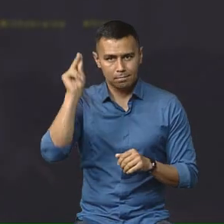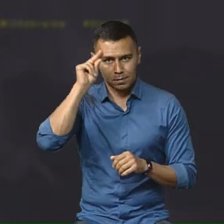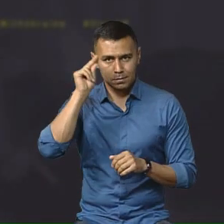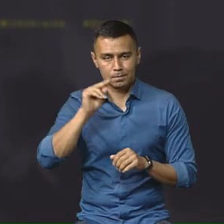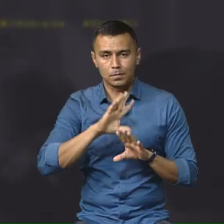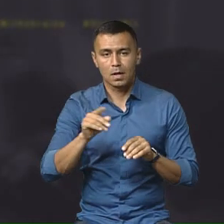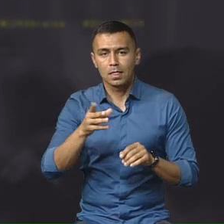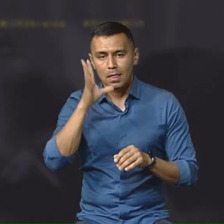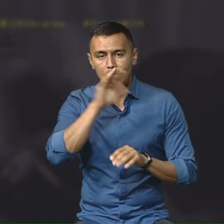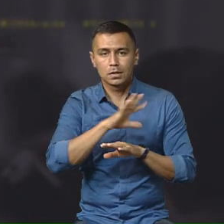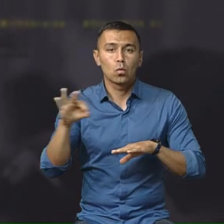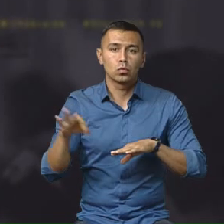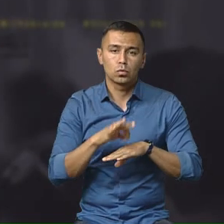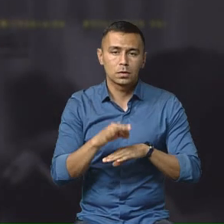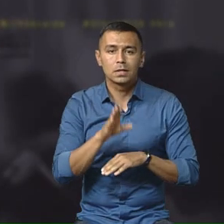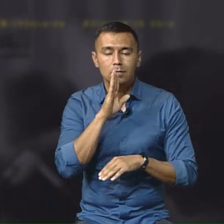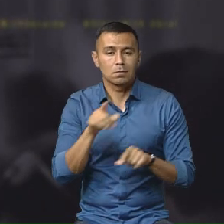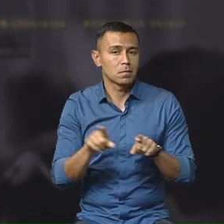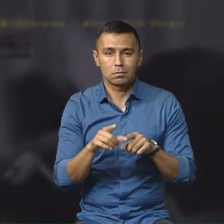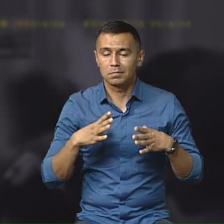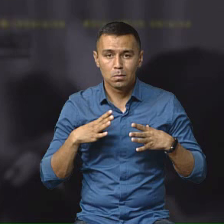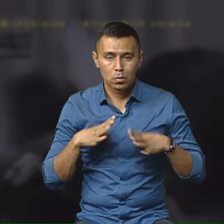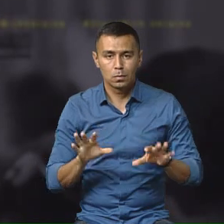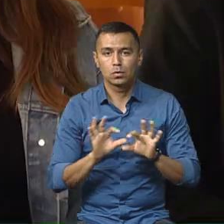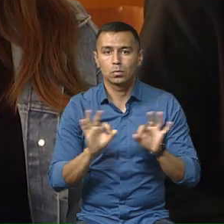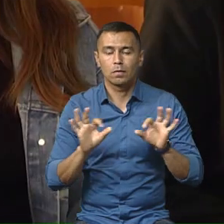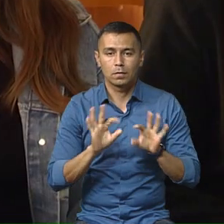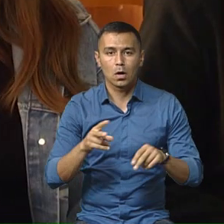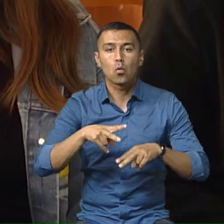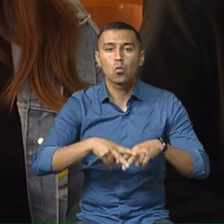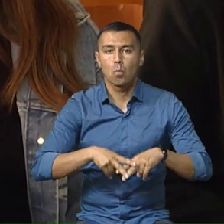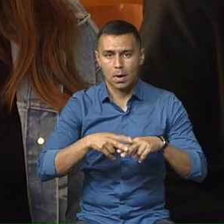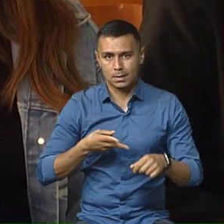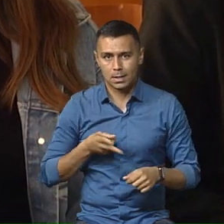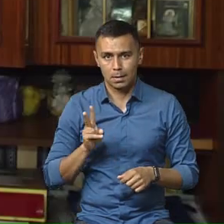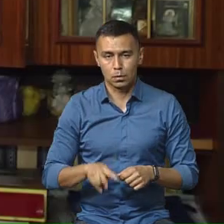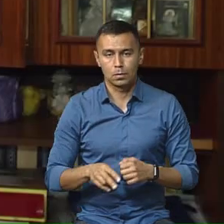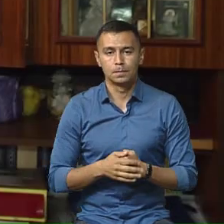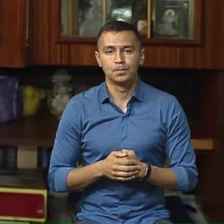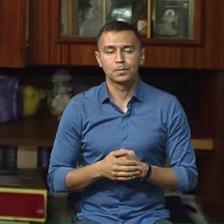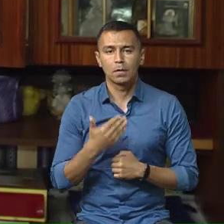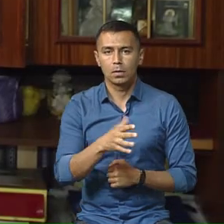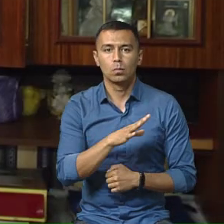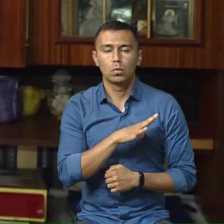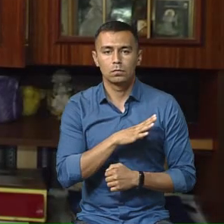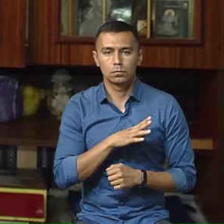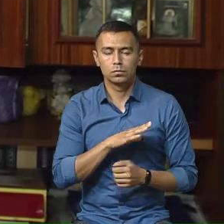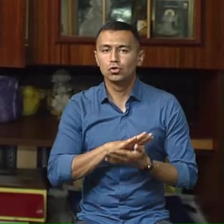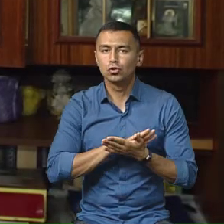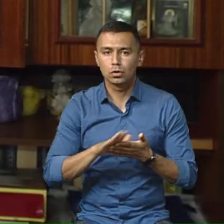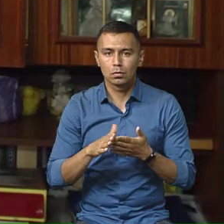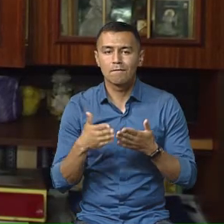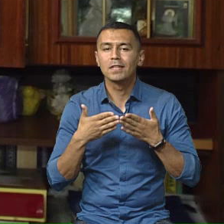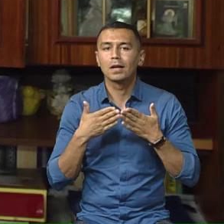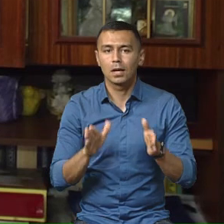Олексій ще не встиг одружитися, дівчини також не мав, розповідає кума загиблого Тетяна Петрашевська. Він був чистою,